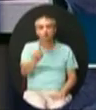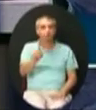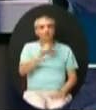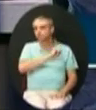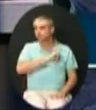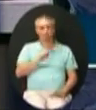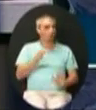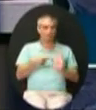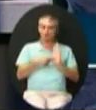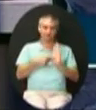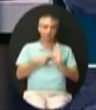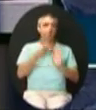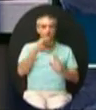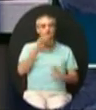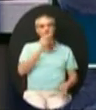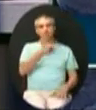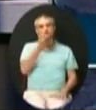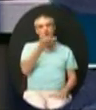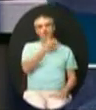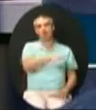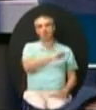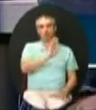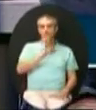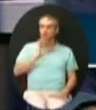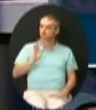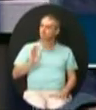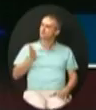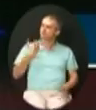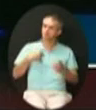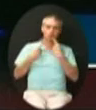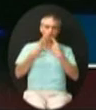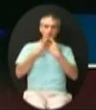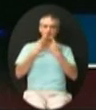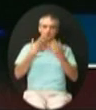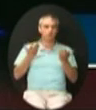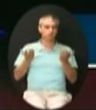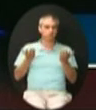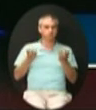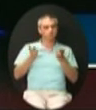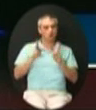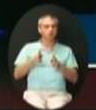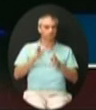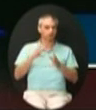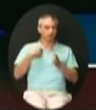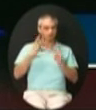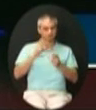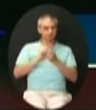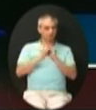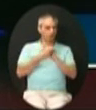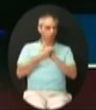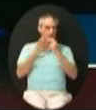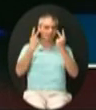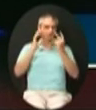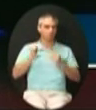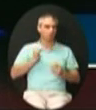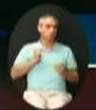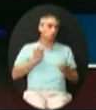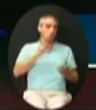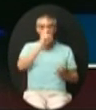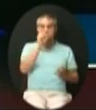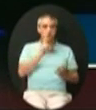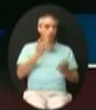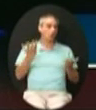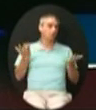אינן הנסיבות שבהם יורים כדי להורות. בואו נדון רגע באופציה שאנחנו צריכים לשנות את הערכים של צה"ל. אולי